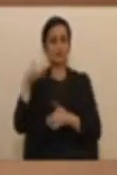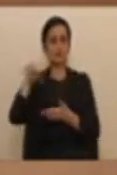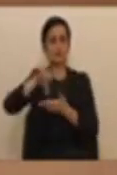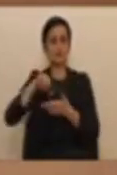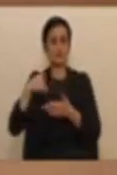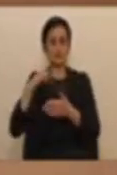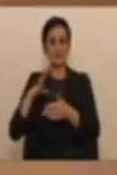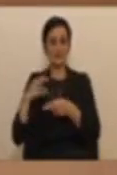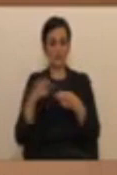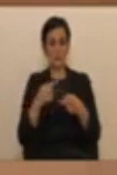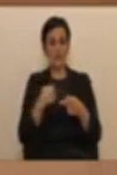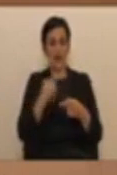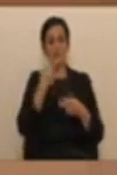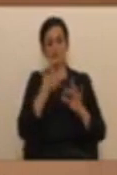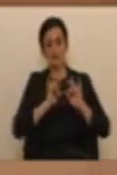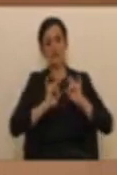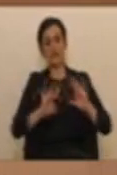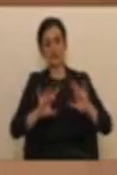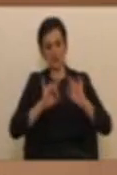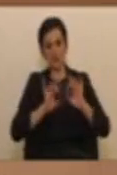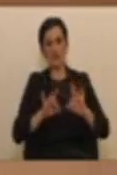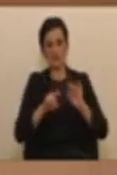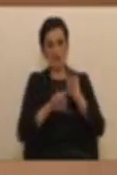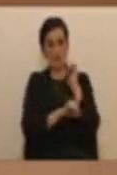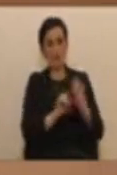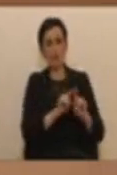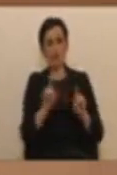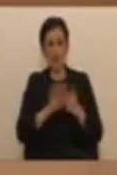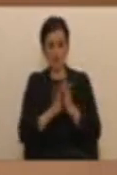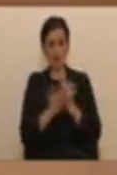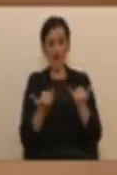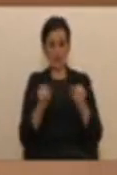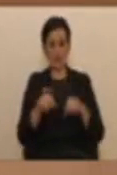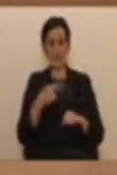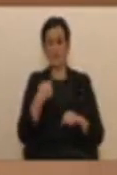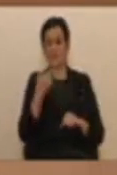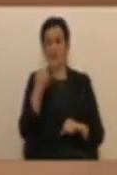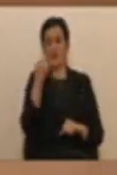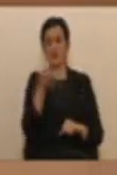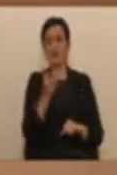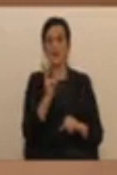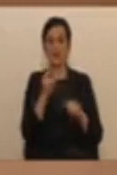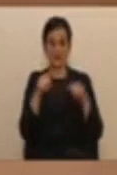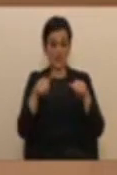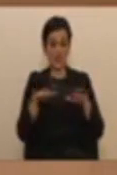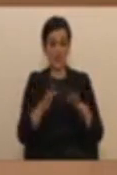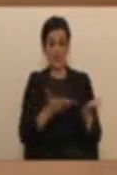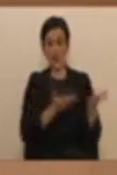რომ მე კი თქვენ გიყვებით ბოლო ხანებში რა მდგომარეობა, ახლა შემიძლია გითხრათ, თუ ვინმე გადაწყვეტ